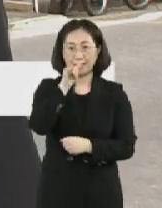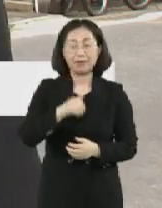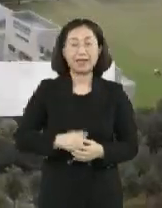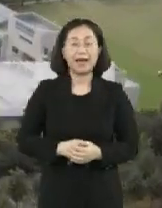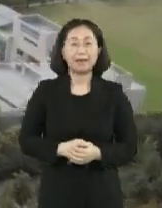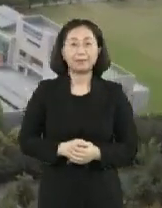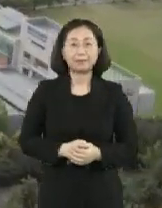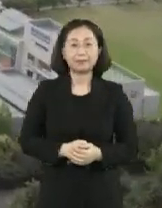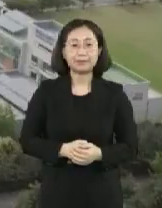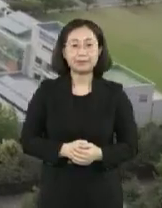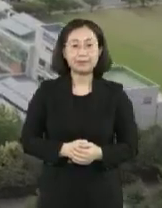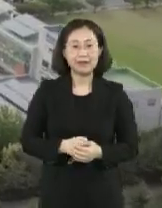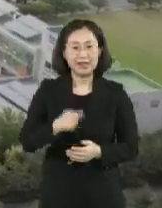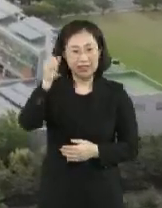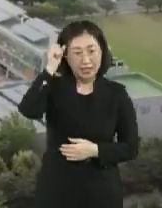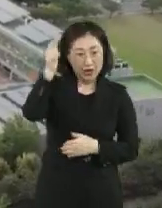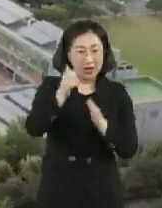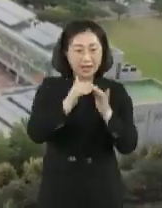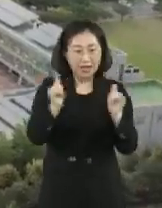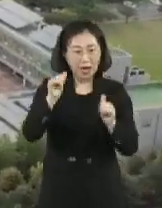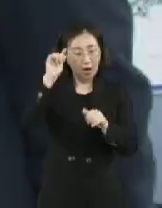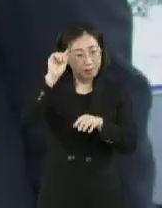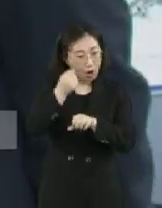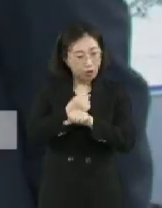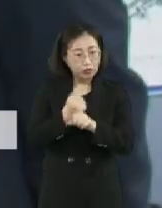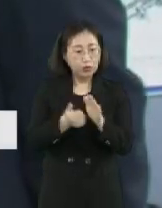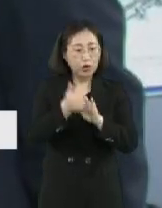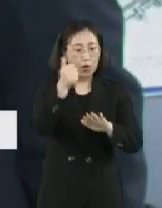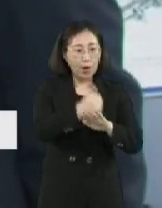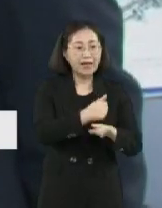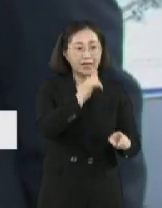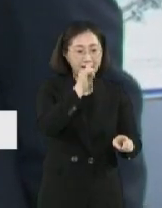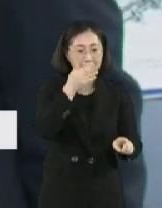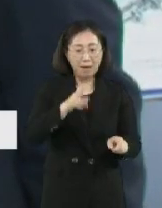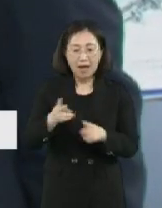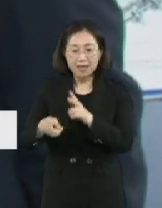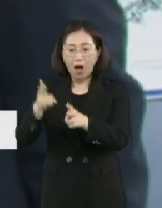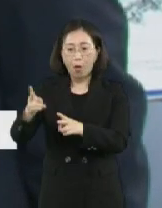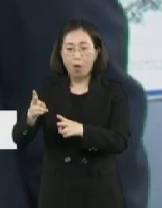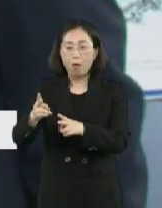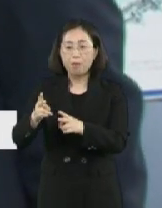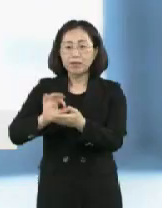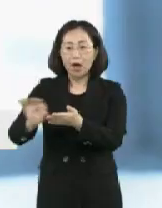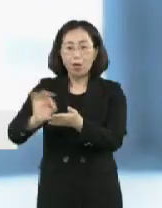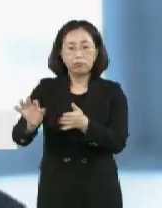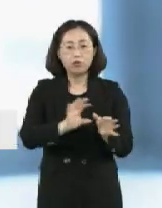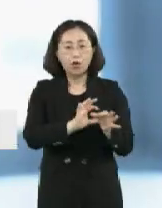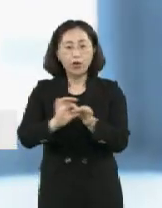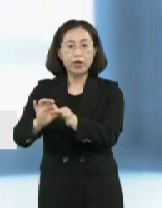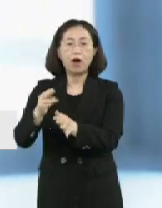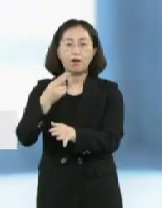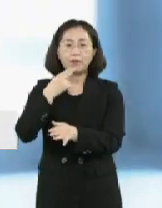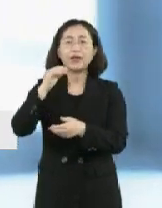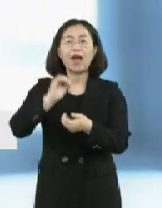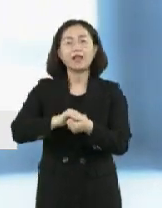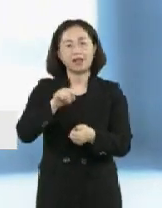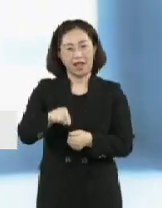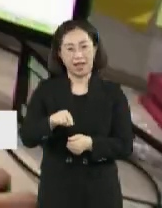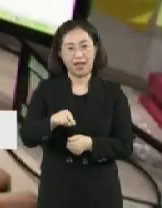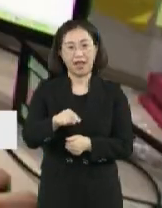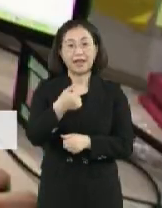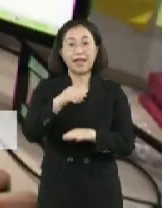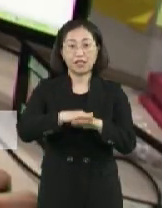말씀드리겠습니다. 뛰어난 인력과 연구 성과는 있지만 사업화로 이어지지 못하는 게 한계로 지적됐던 과학도시